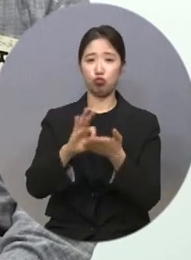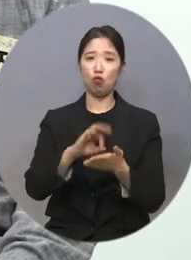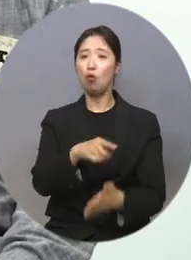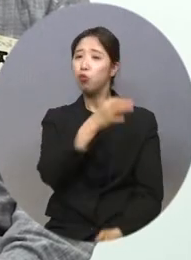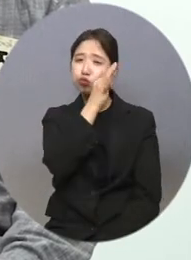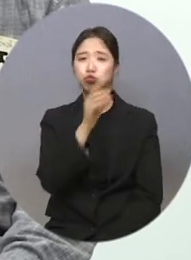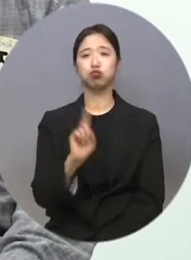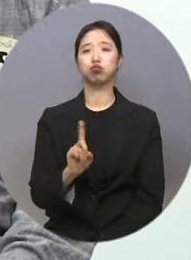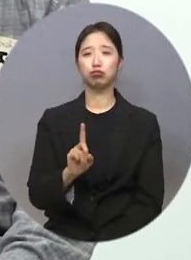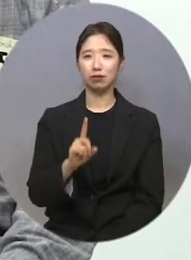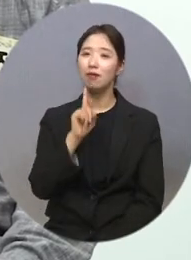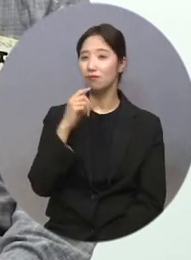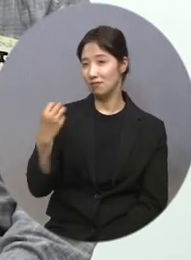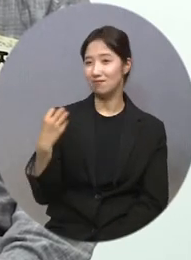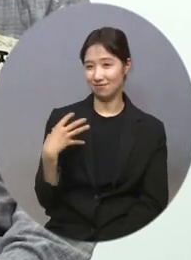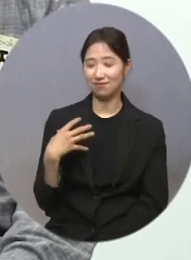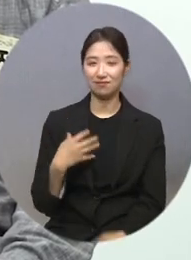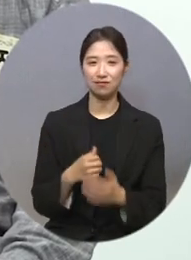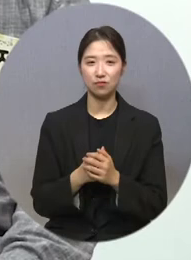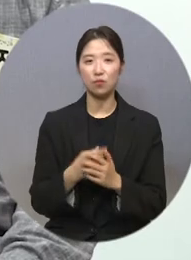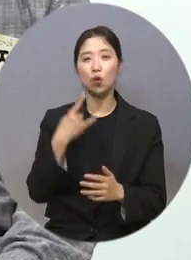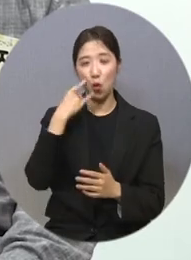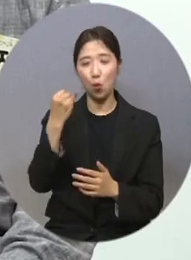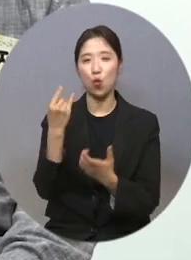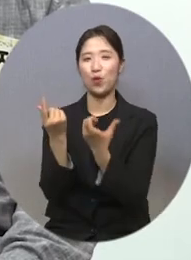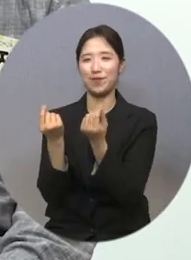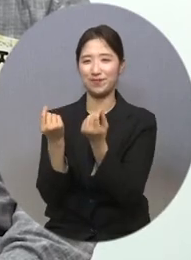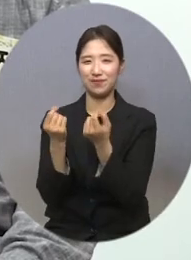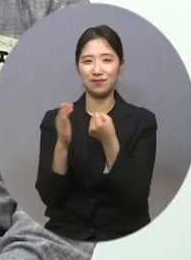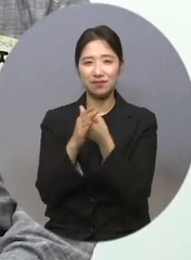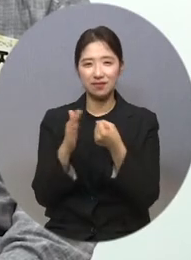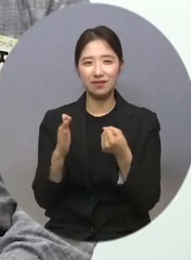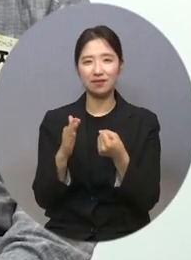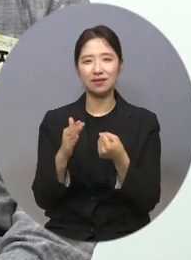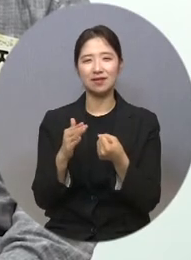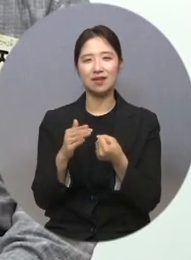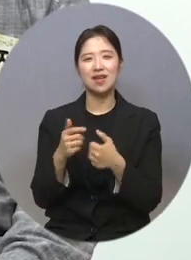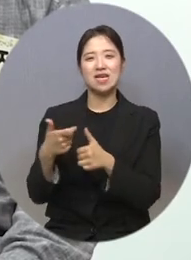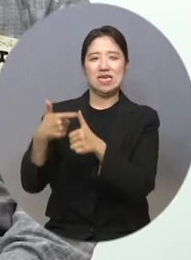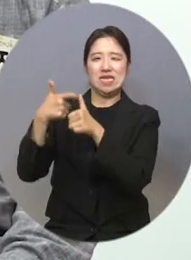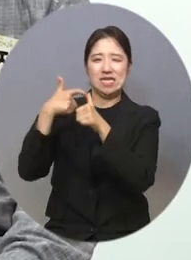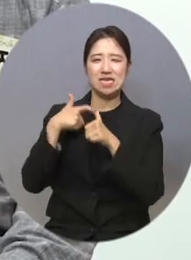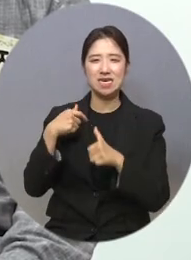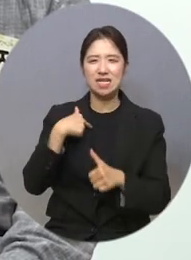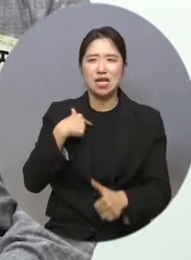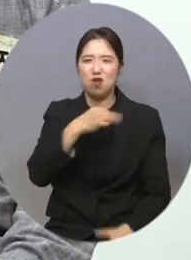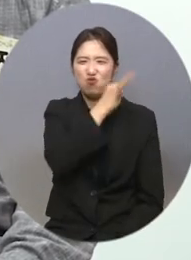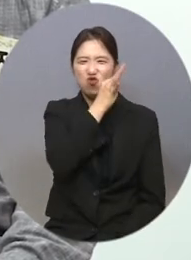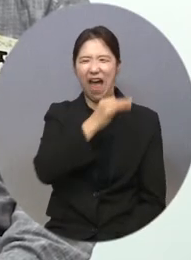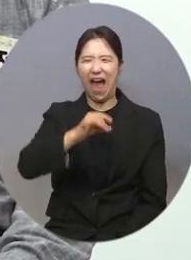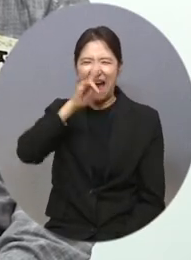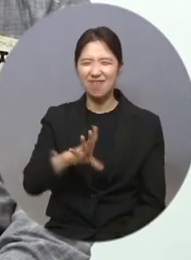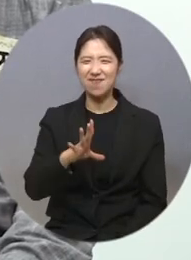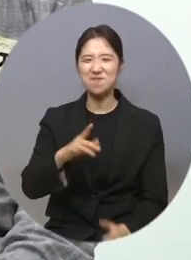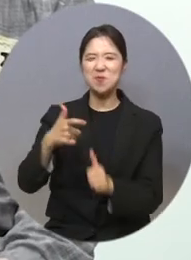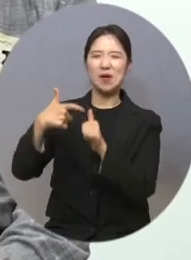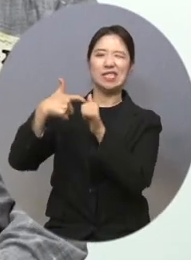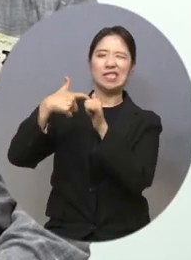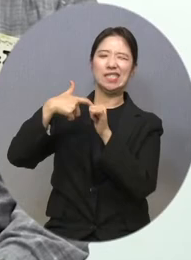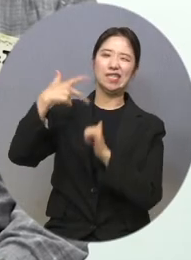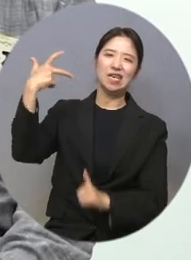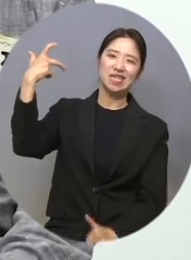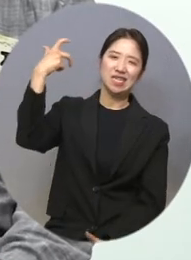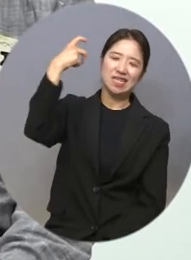그게 왜 부끄럽냐 이런 식으로 얘기를 많이 하셨고 어머니도 그렇고요. 그래서 약간 강제적으로 부끄러워하면 안 된다는 게 주입이